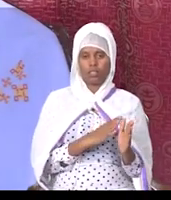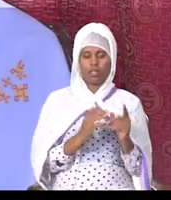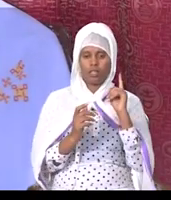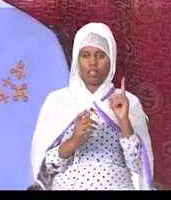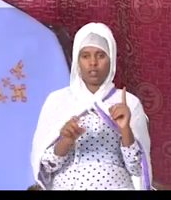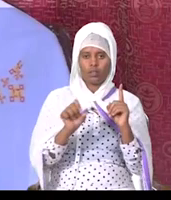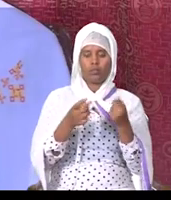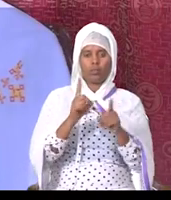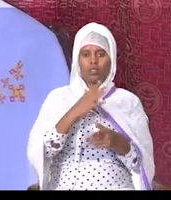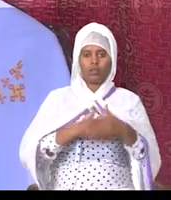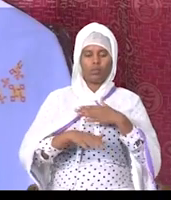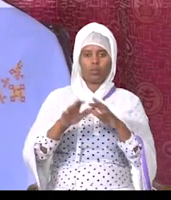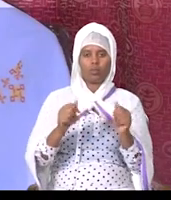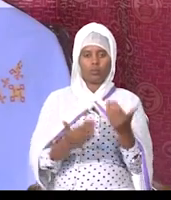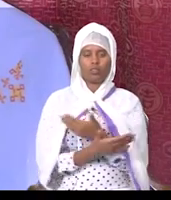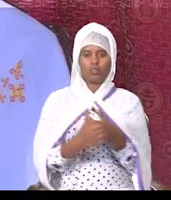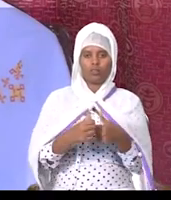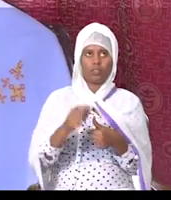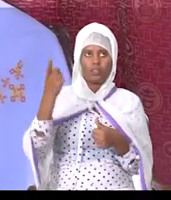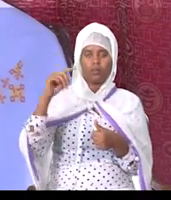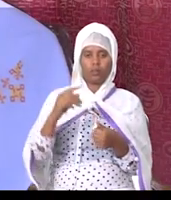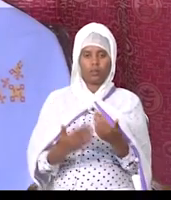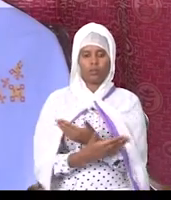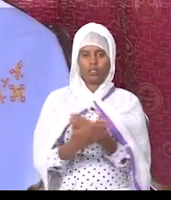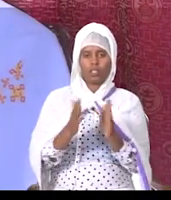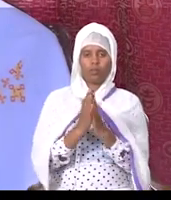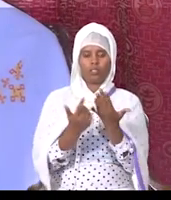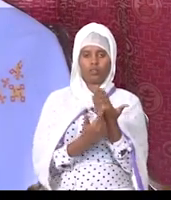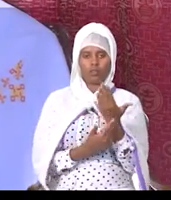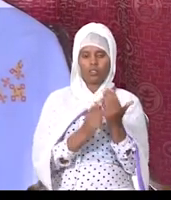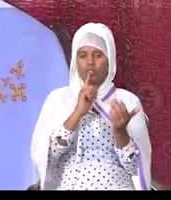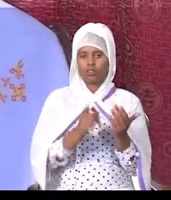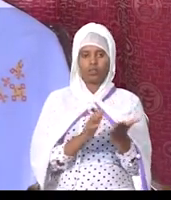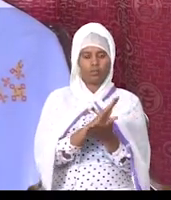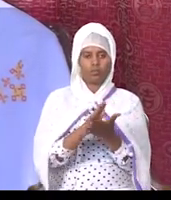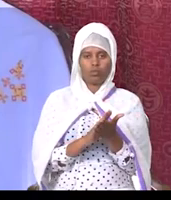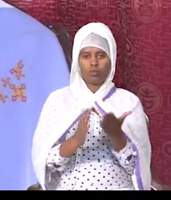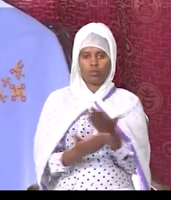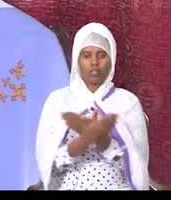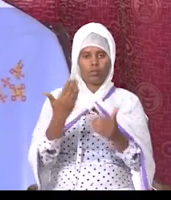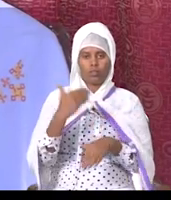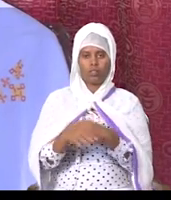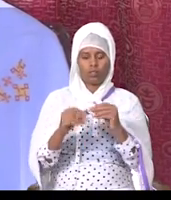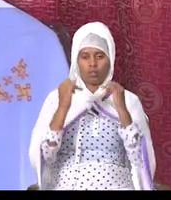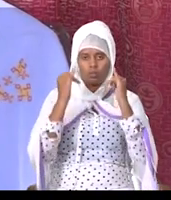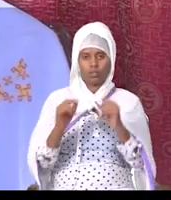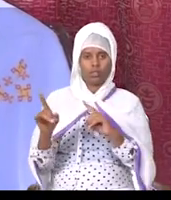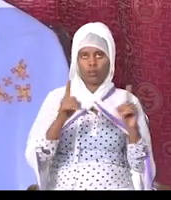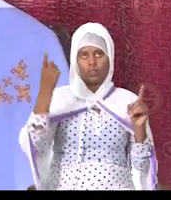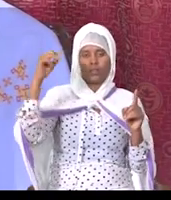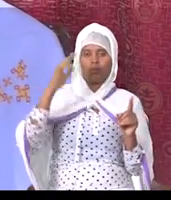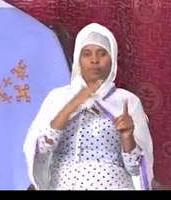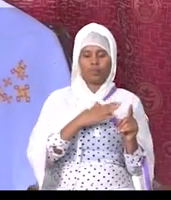ድሉዊ ሓንቲ ሕቶውን ተኾኑካ ብዘይ ፈቓድ እግዚኣብሔርን ብዘይ ናይ መጽሓፍ ቅዱስ ትእዛዝን ፍጹም ኣይንፈጸመን ኢና